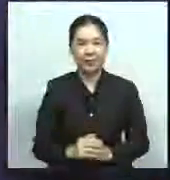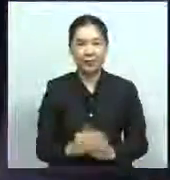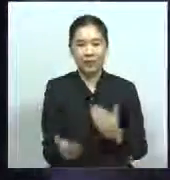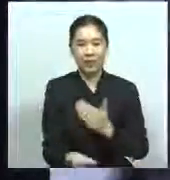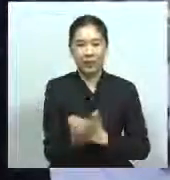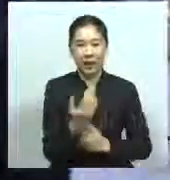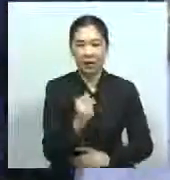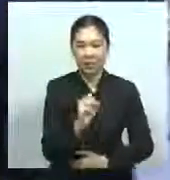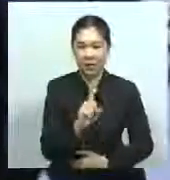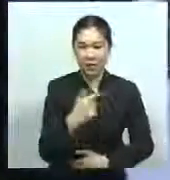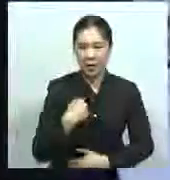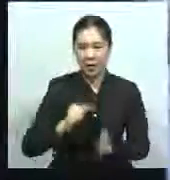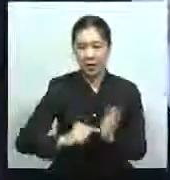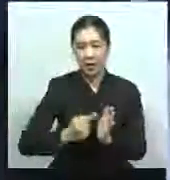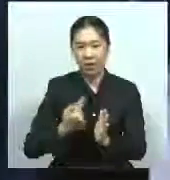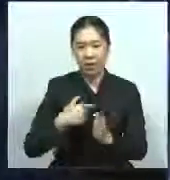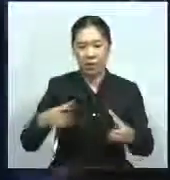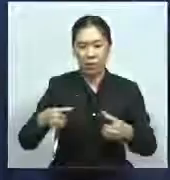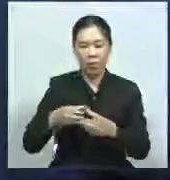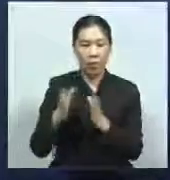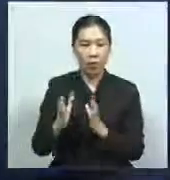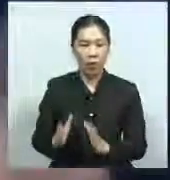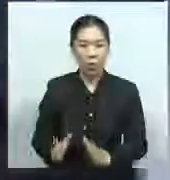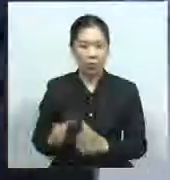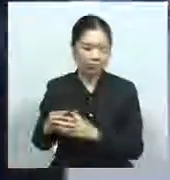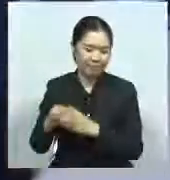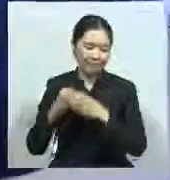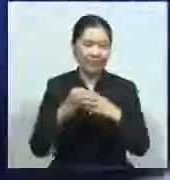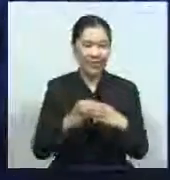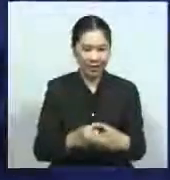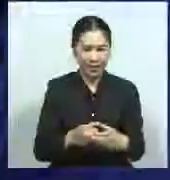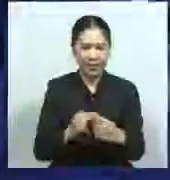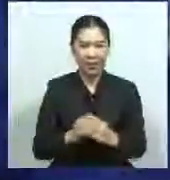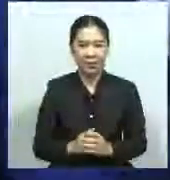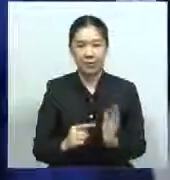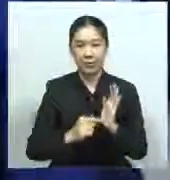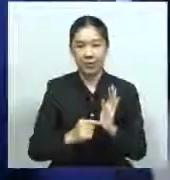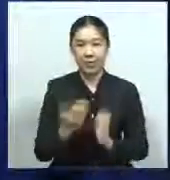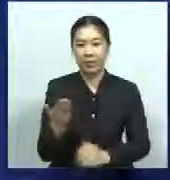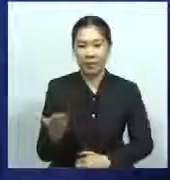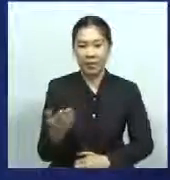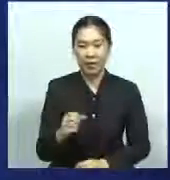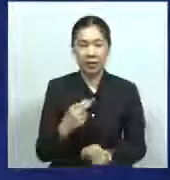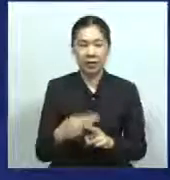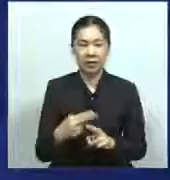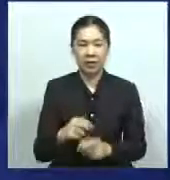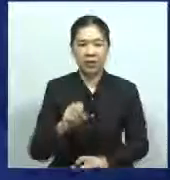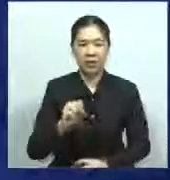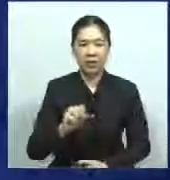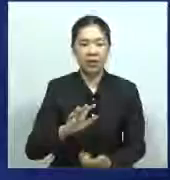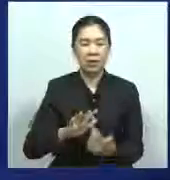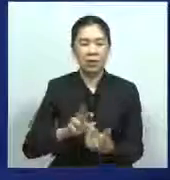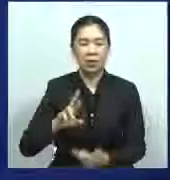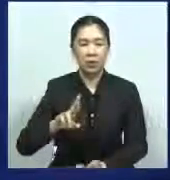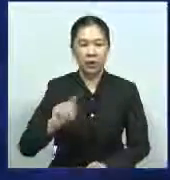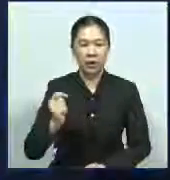น.ค่ะก็เริ่มที่จะมีพักร่วมรัฐบาลที่ทยอยเดินทางเข้ามานะคะอย่างเช่นคุณสุรทินพิจารณ์หัวหน้าพักประชาธิป